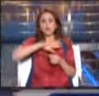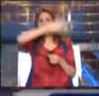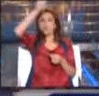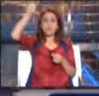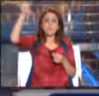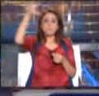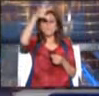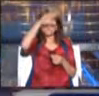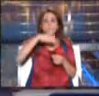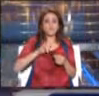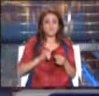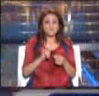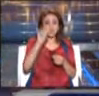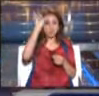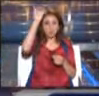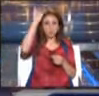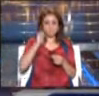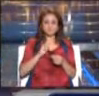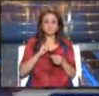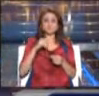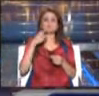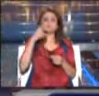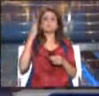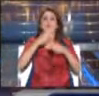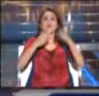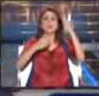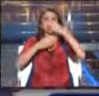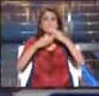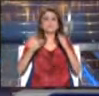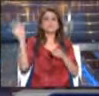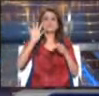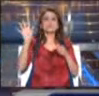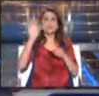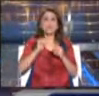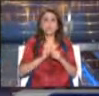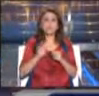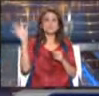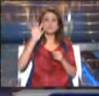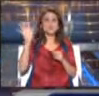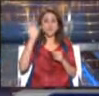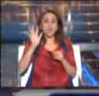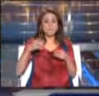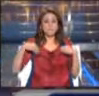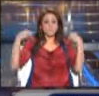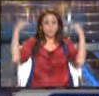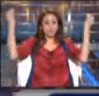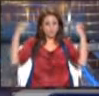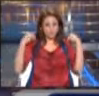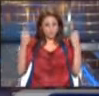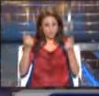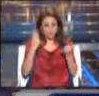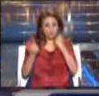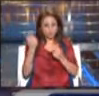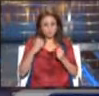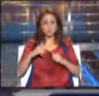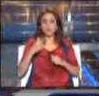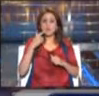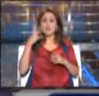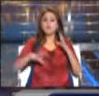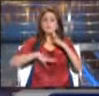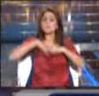هي احد وسائل بناء الامم والشعوب، والشعب الرياضي شعب منتج، شعب اخلاقي،